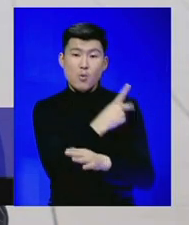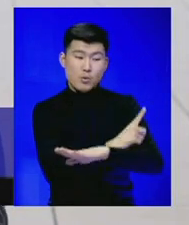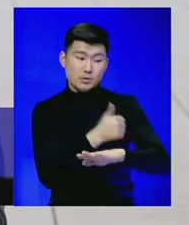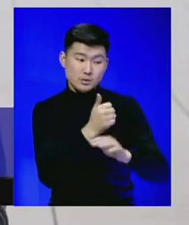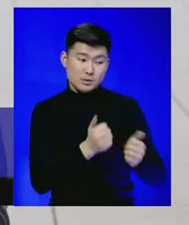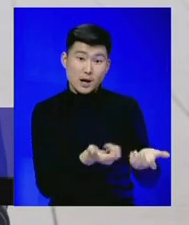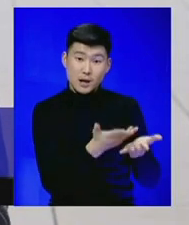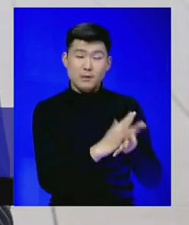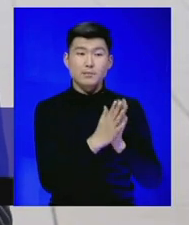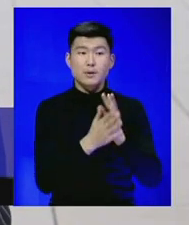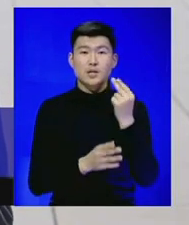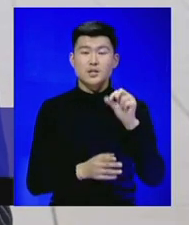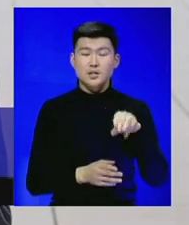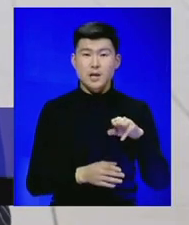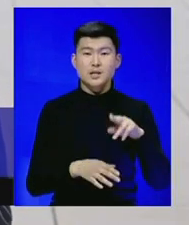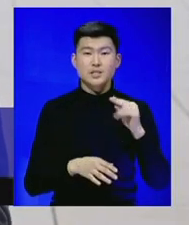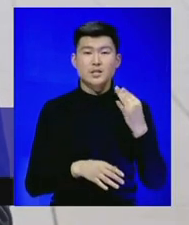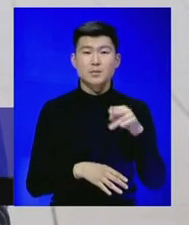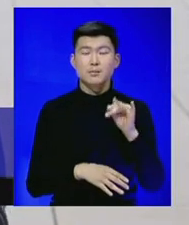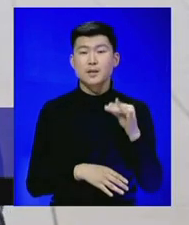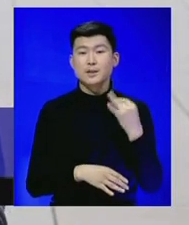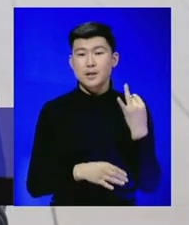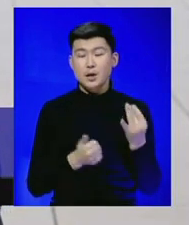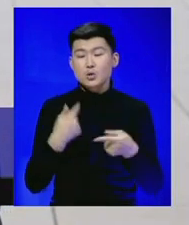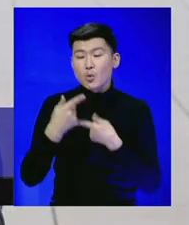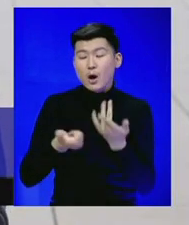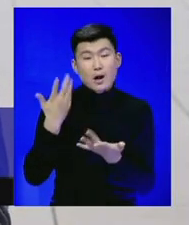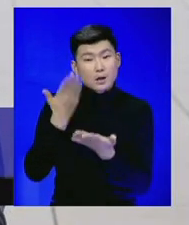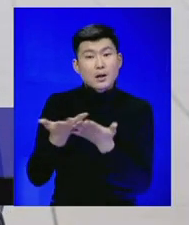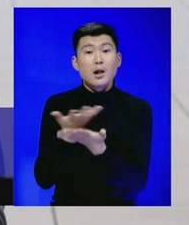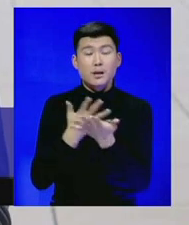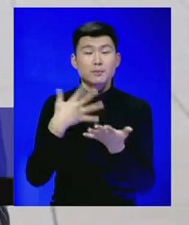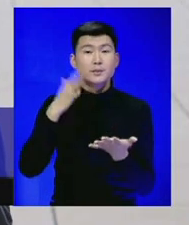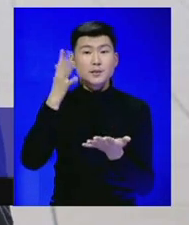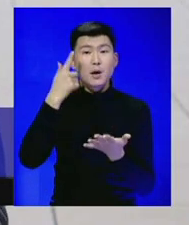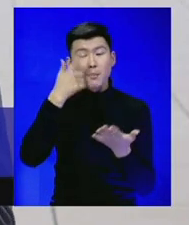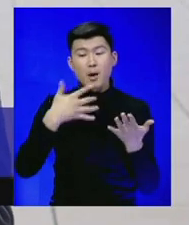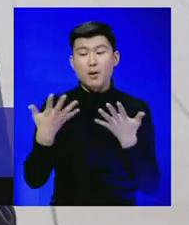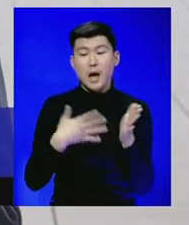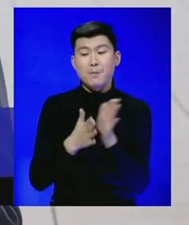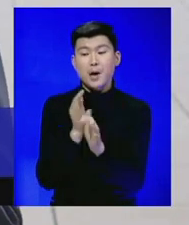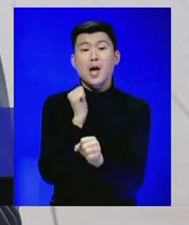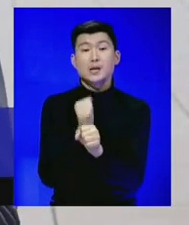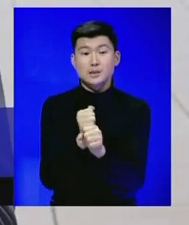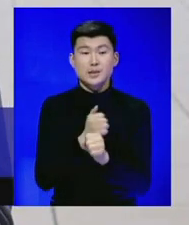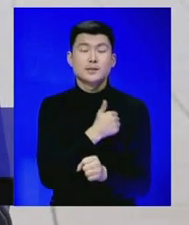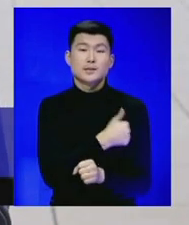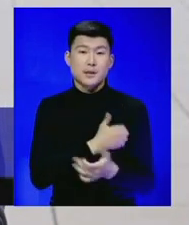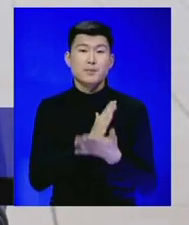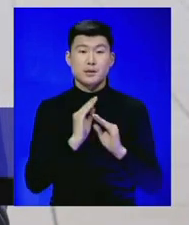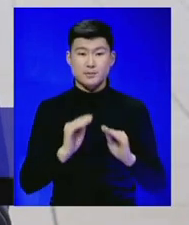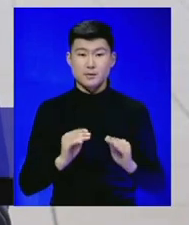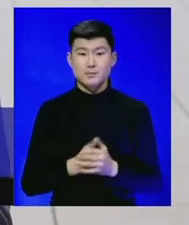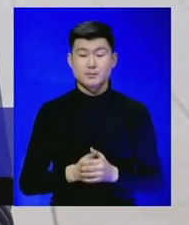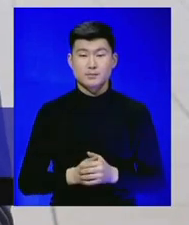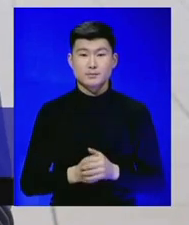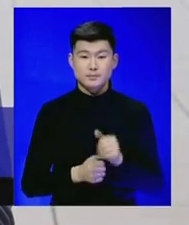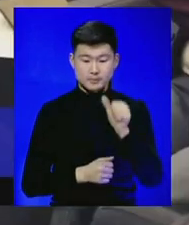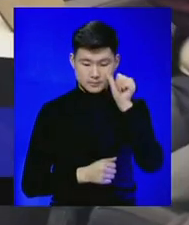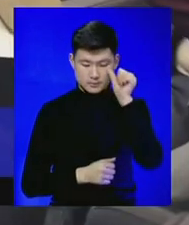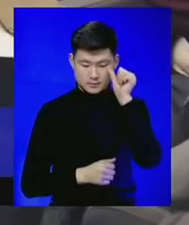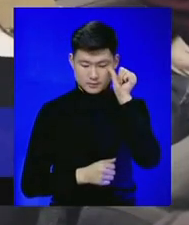болон ChatGPT-ийн талаар санал солилцлоо. Бид цаашид Монголын талт хамтран ажиллахдаа таатай байх болно.